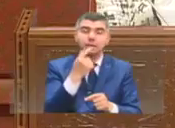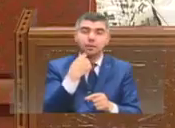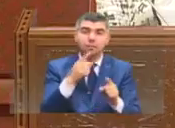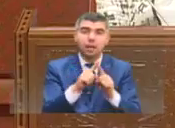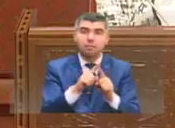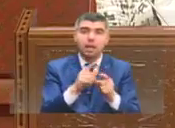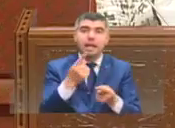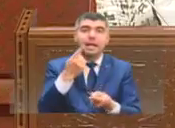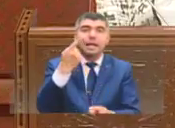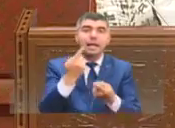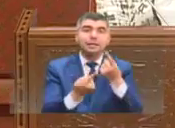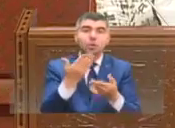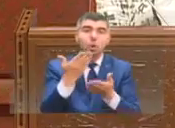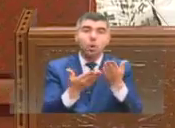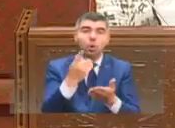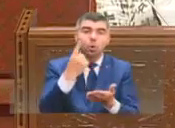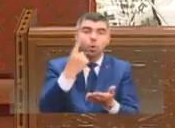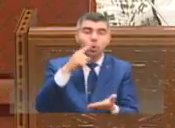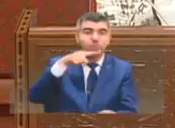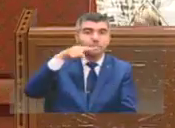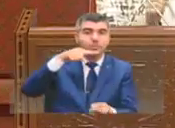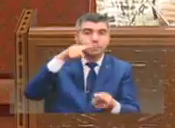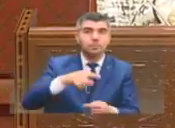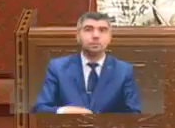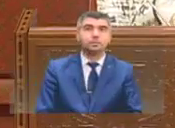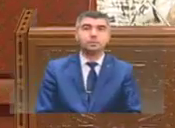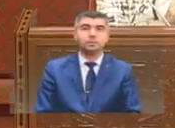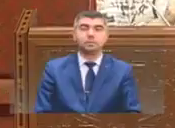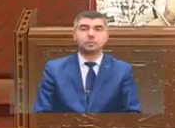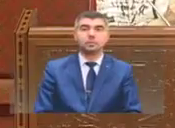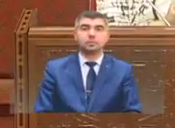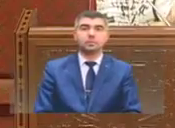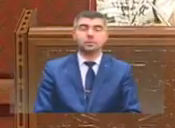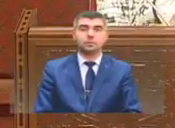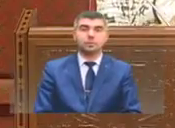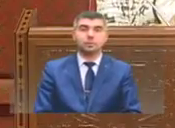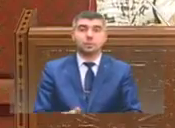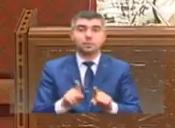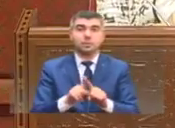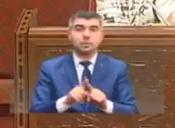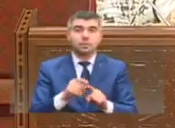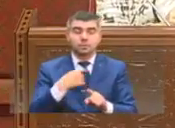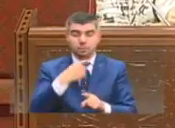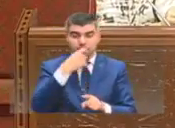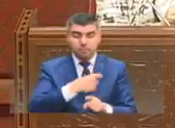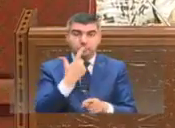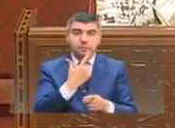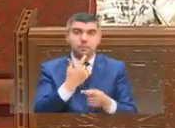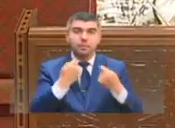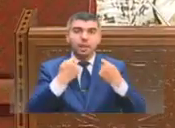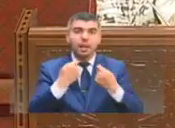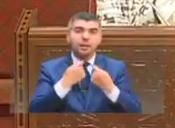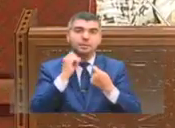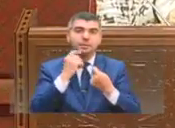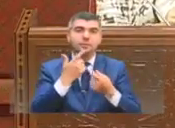ان الملك يتعطف لي برانشمون ما مر. قمت سيدي الوزيره بدورك رئيس مجلس اقليمي، استدعيت المسؤولين ديالكم،